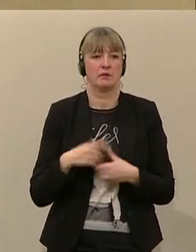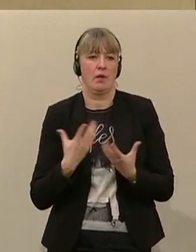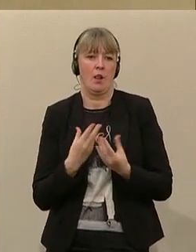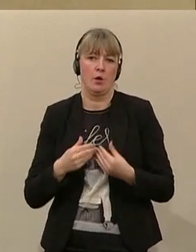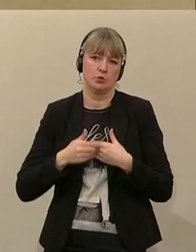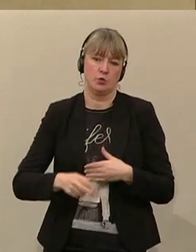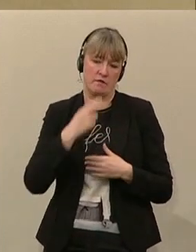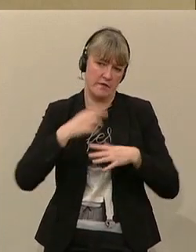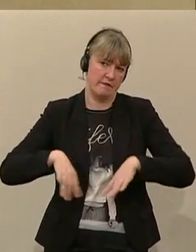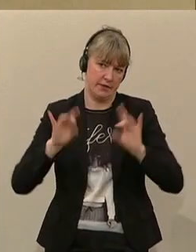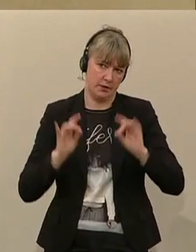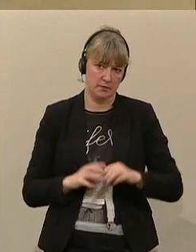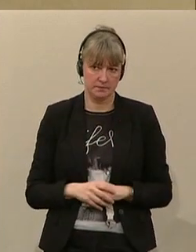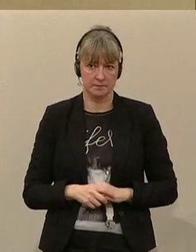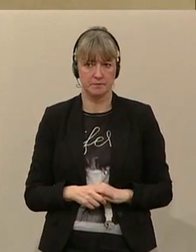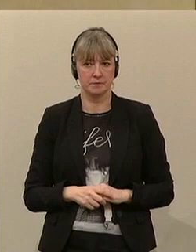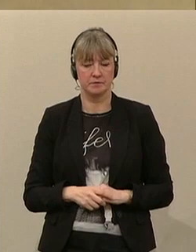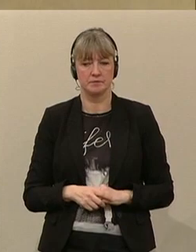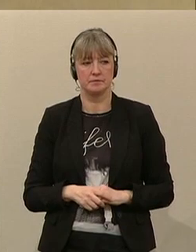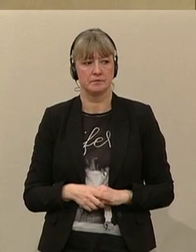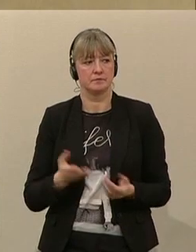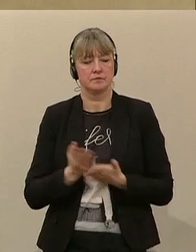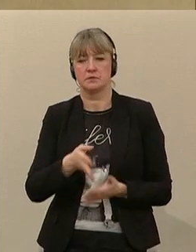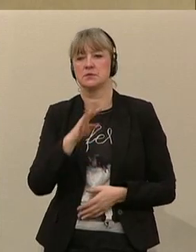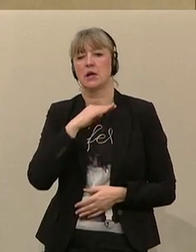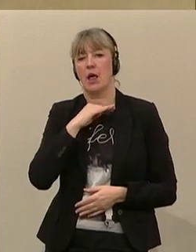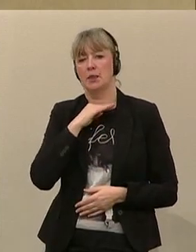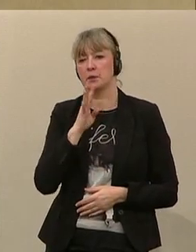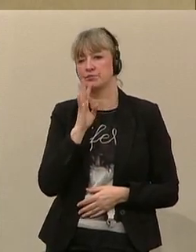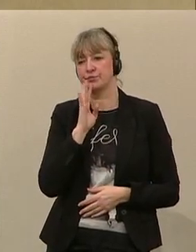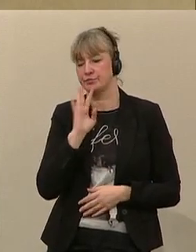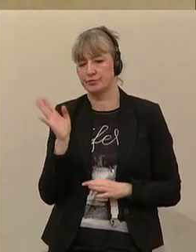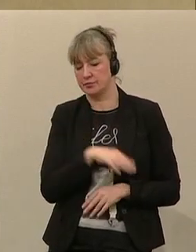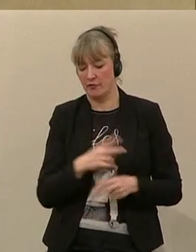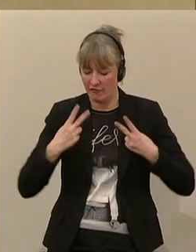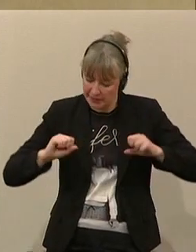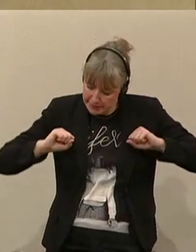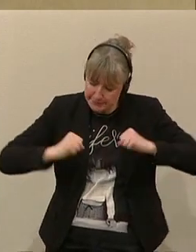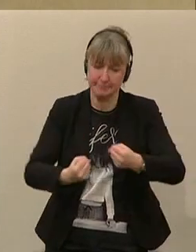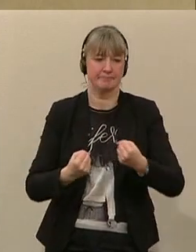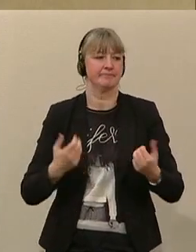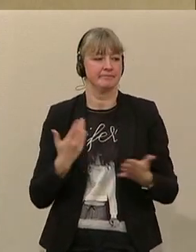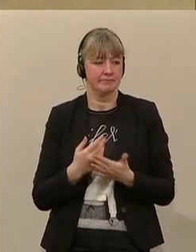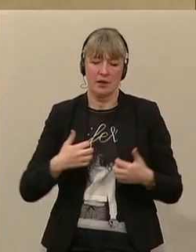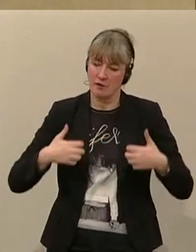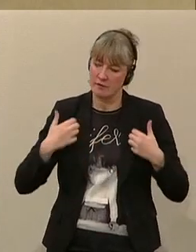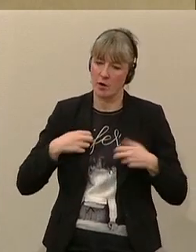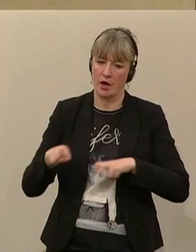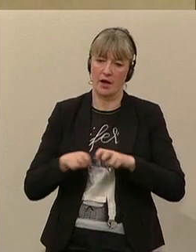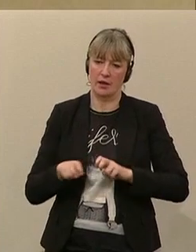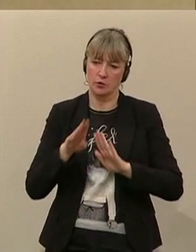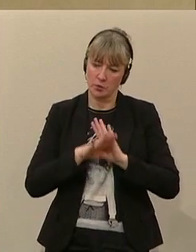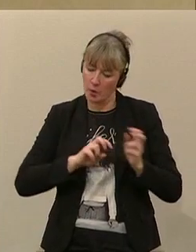Lösungen zu finden. Genug der Worte, es sind Taten gefragt. Ich freue mich auf die Umsetzung unseres Regierungsprogrammes im